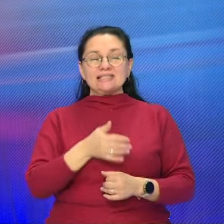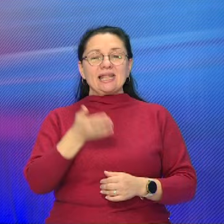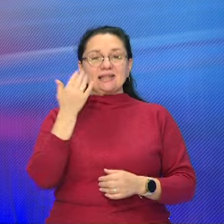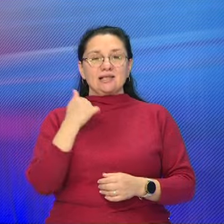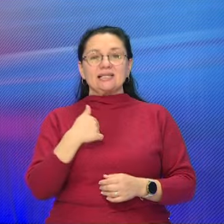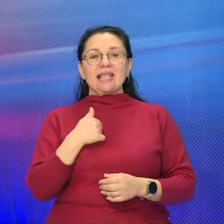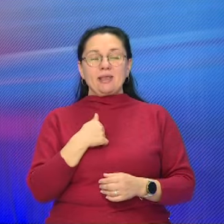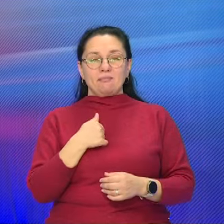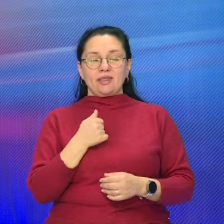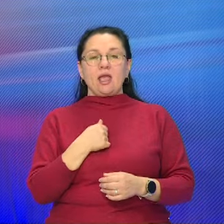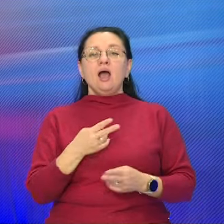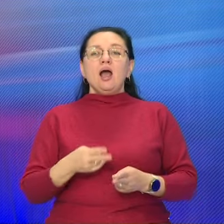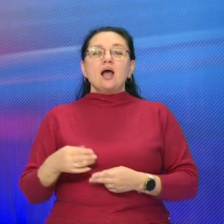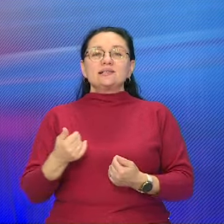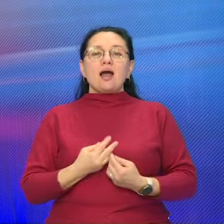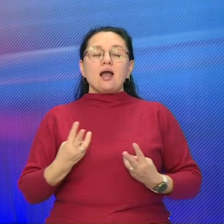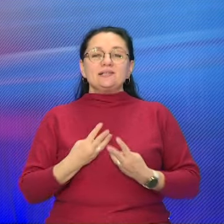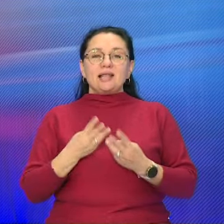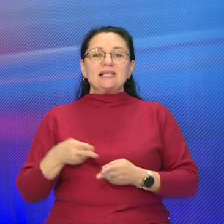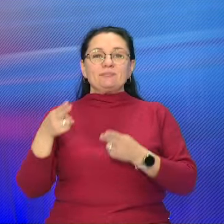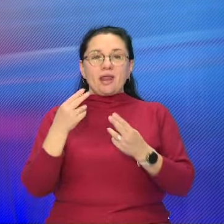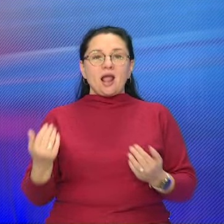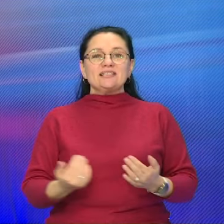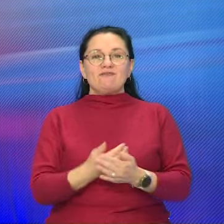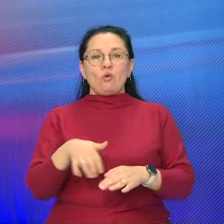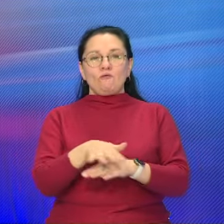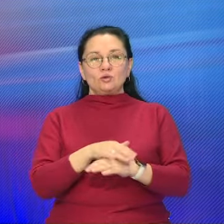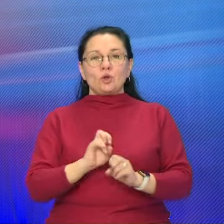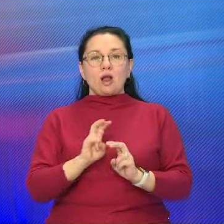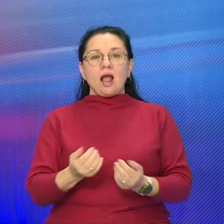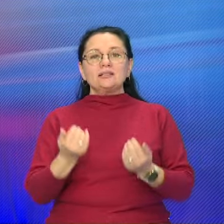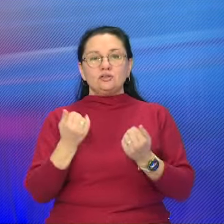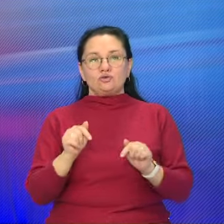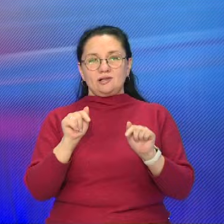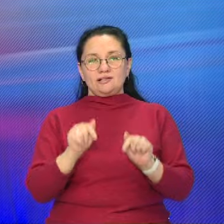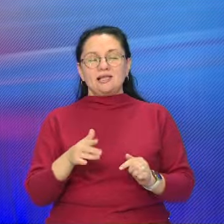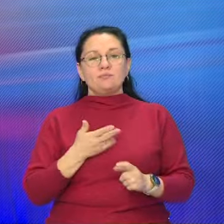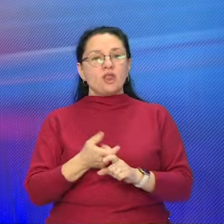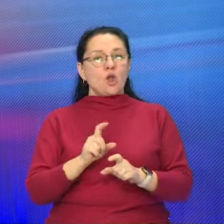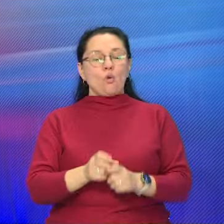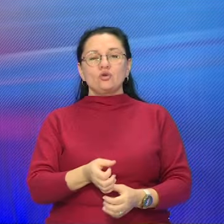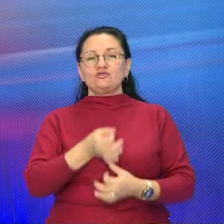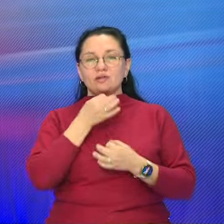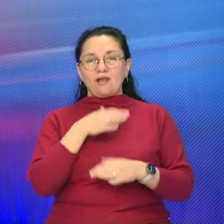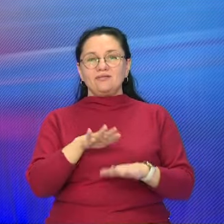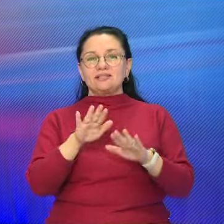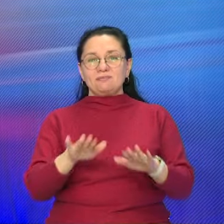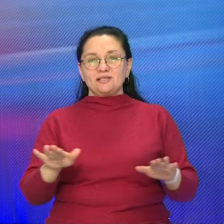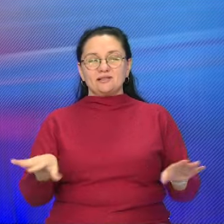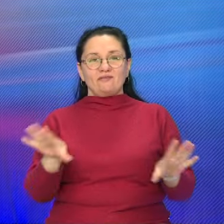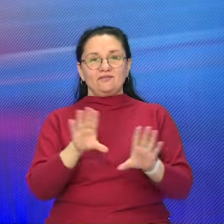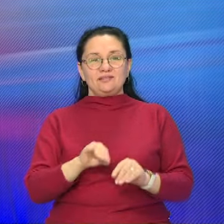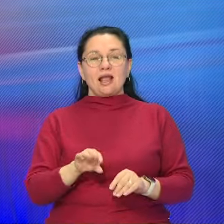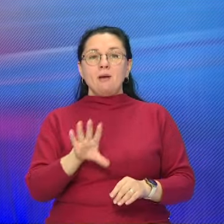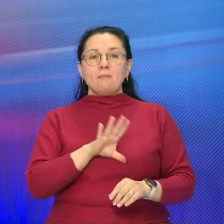терпелось посетить обновленную страну, посмотреть, как здесь сейчас. Мне очень нравятся локации, очень интересно подрифтить на таких